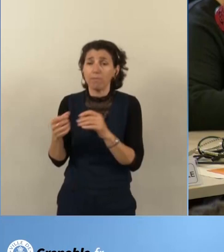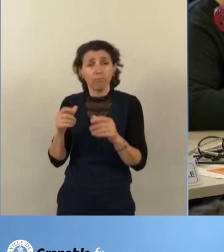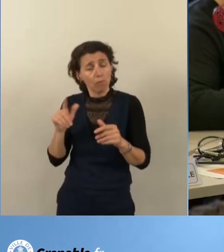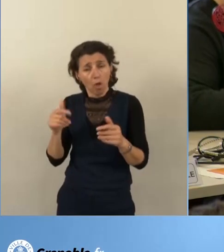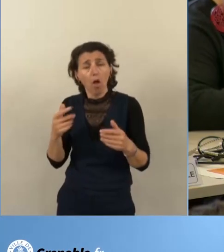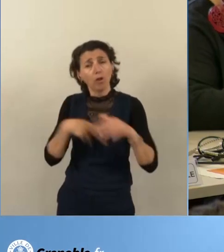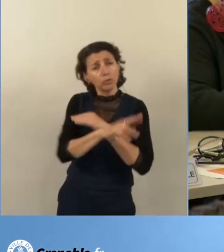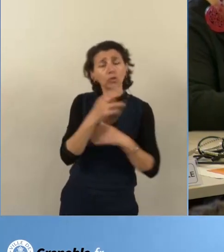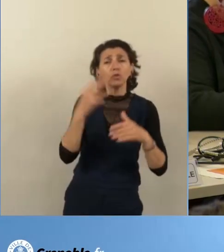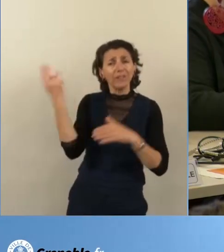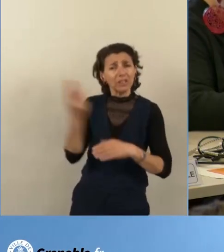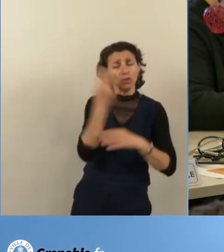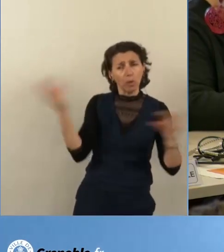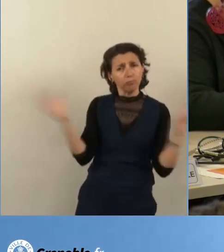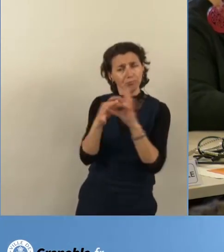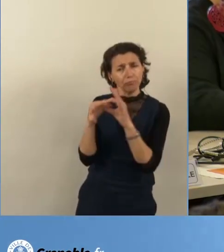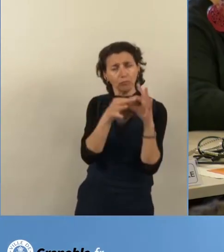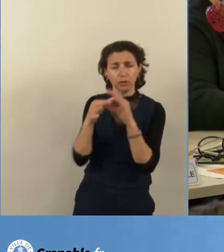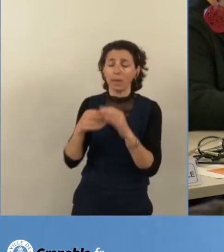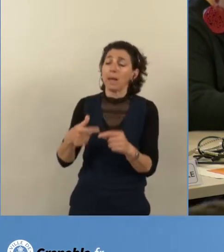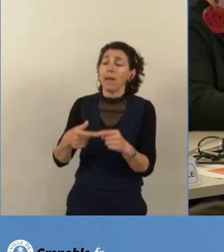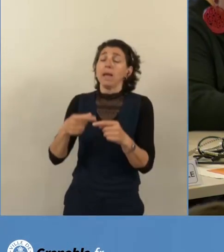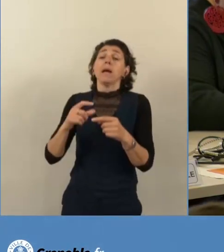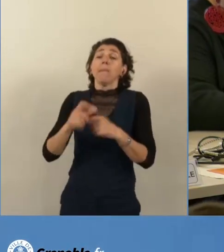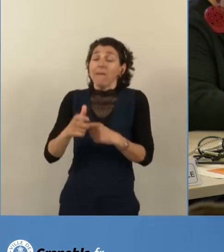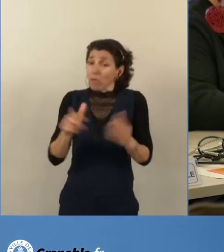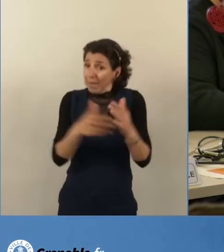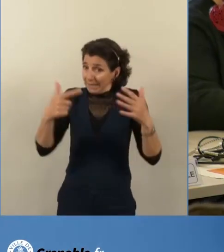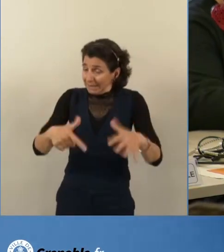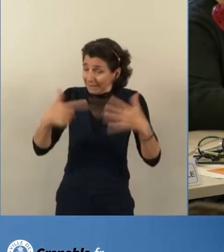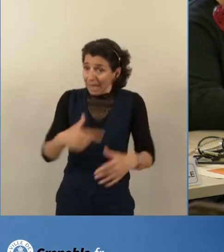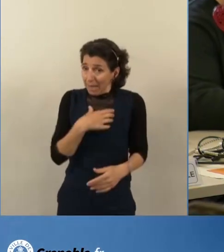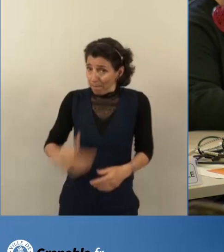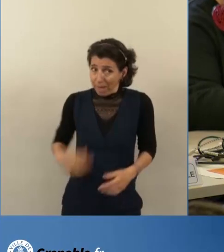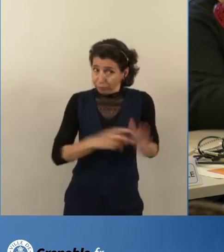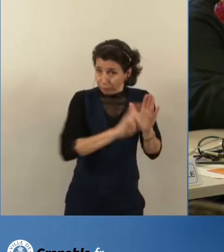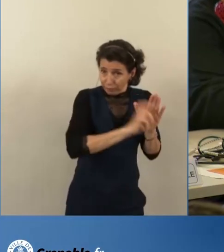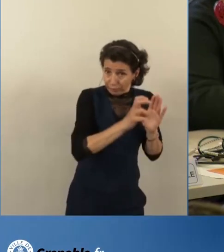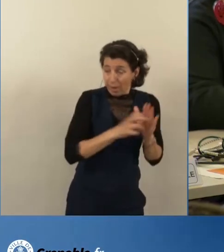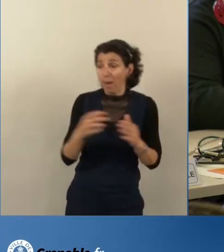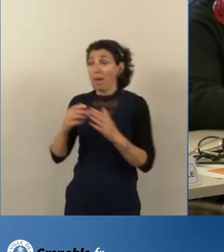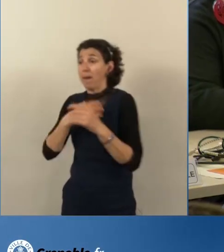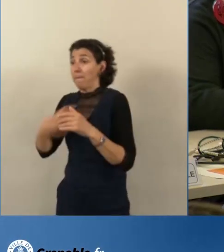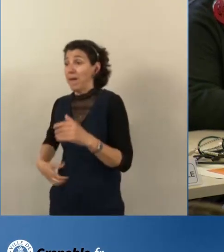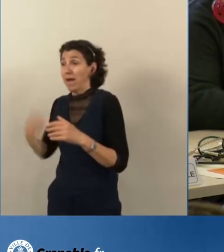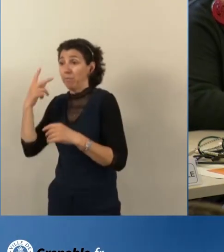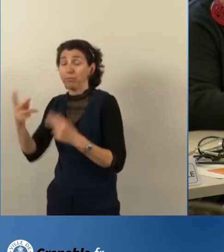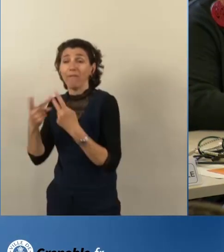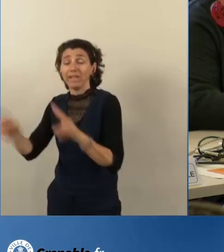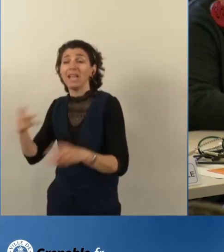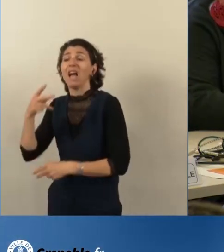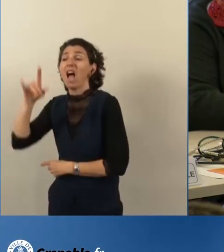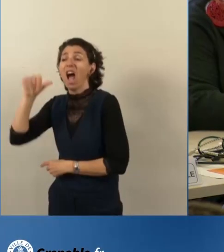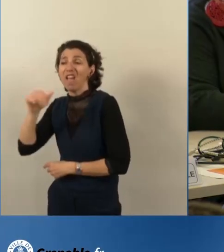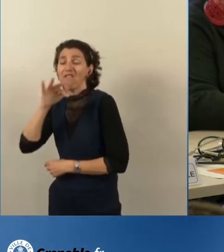israéliennes en 2017 le maire de Grenoble a rencontré les maires d'Haïfa et de Nazareth a visité le technillon